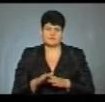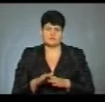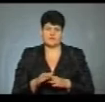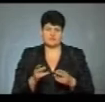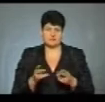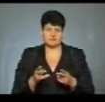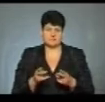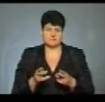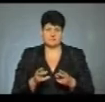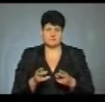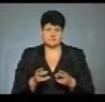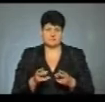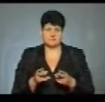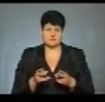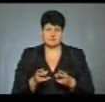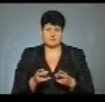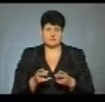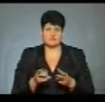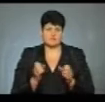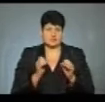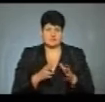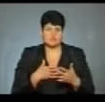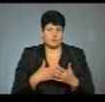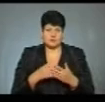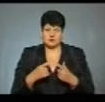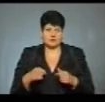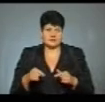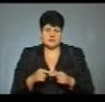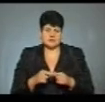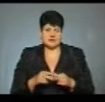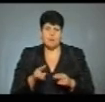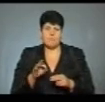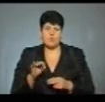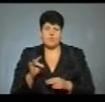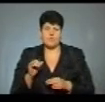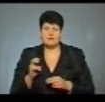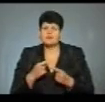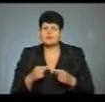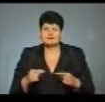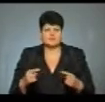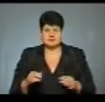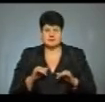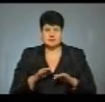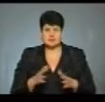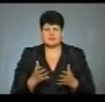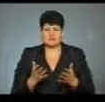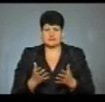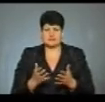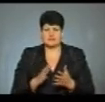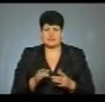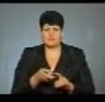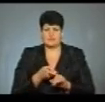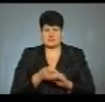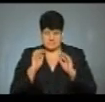хтось якийсь громадські організації на полупі, чи ще будь-який який-небудь інший запобіжний захід, який не зв'язаний з